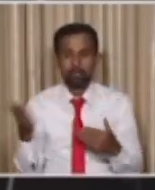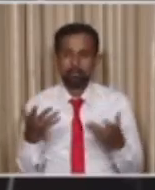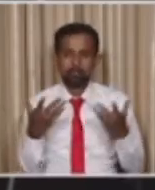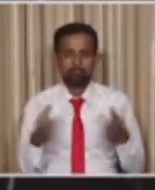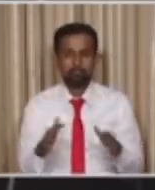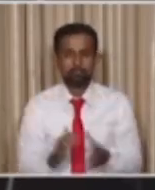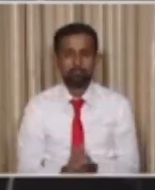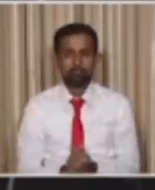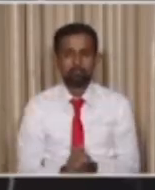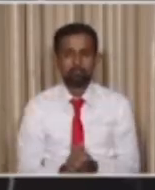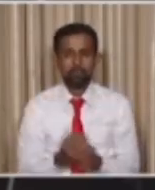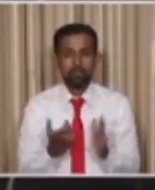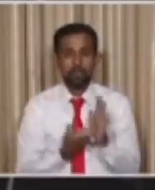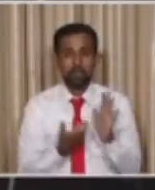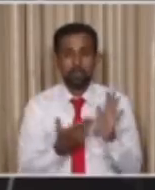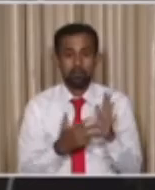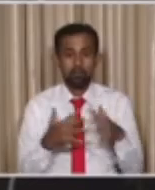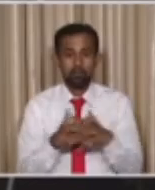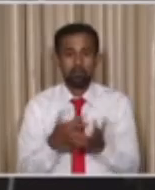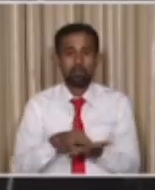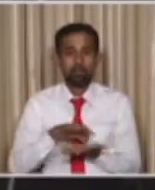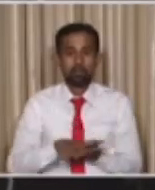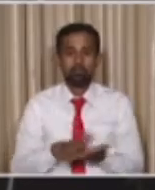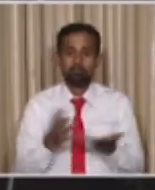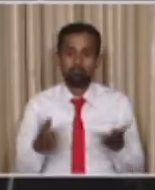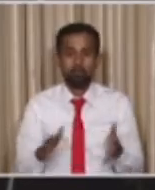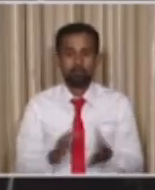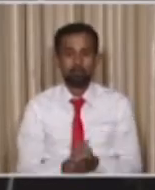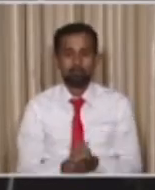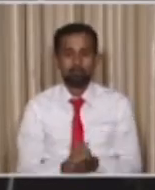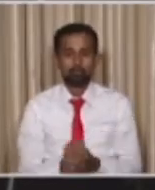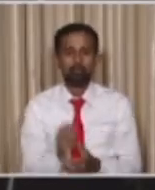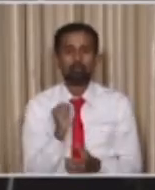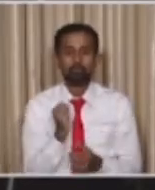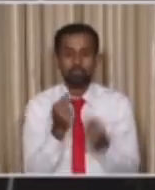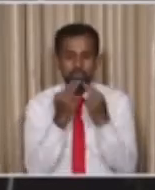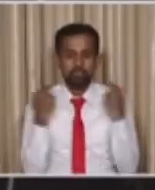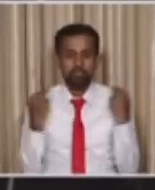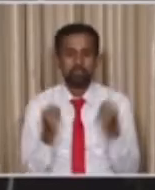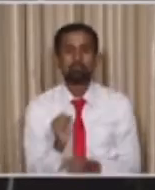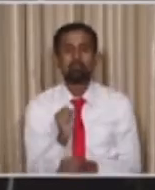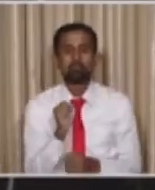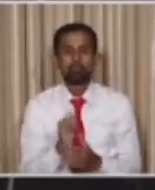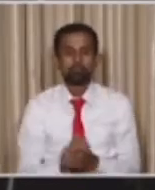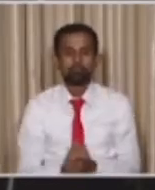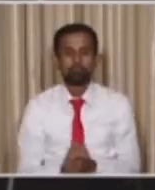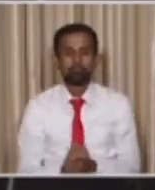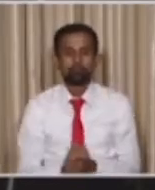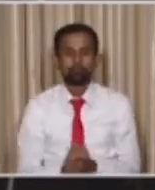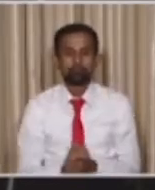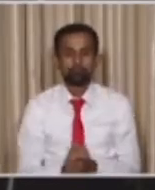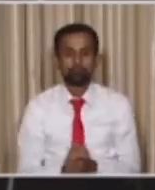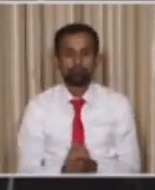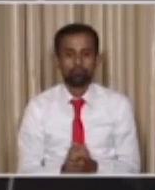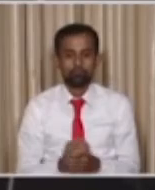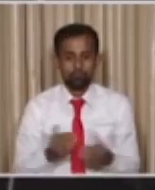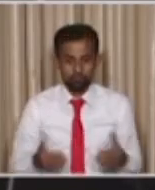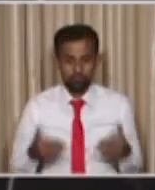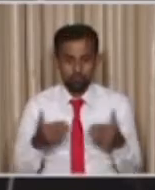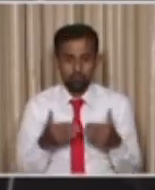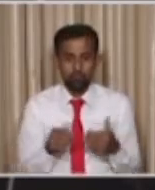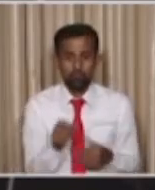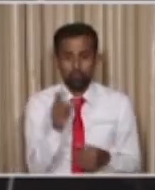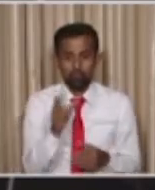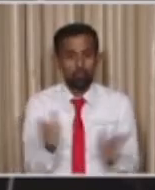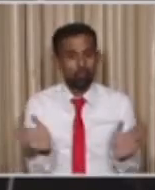තියෙනවා. ආර්.එම් එකෙන් ලියාපදිංචි වෙලත් තියෙනවා. ඉතින් කොහොමද මොකටද රේගුවක් එහෙනම් අපිට? ඉතින් ඒ නිසා අද